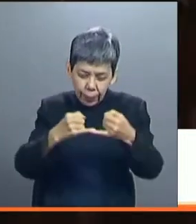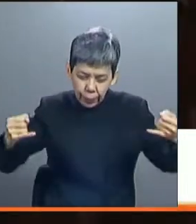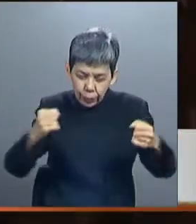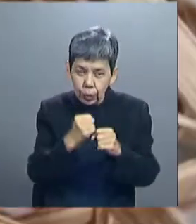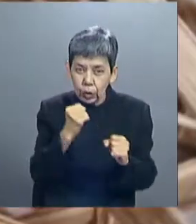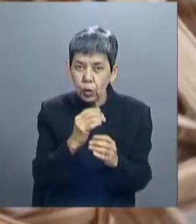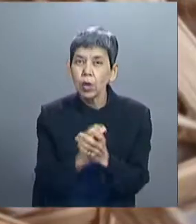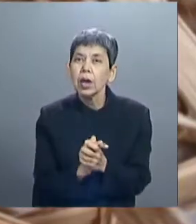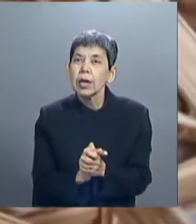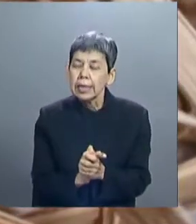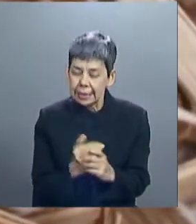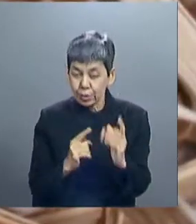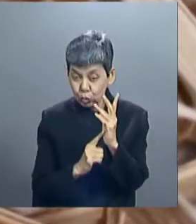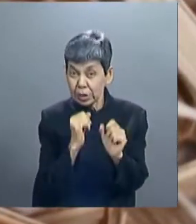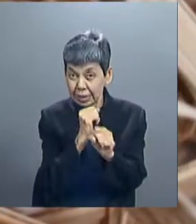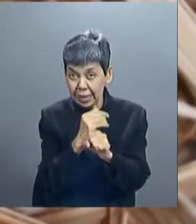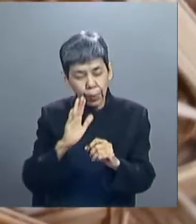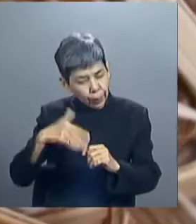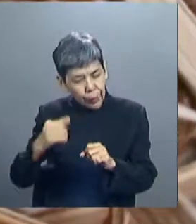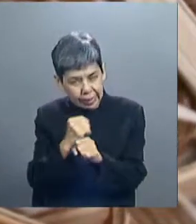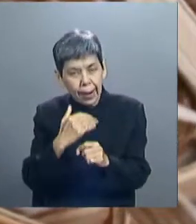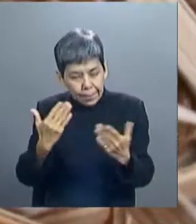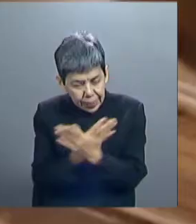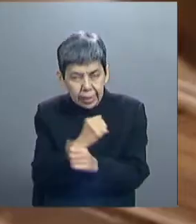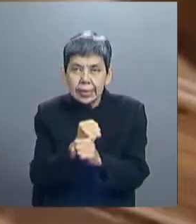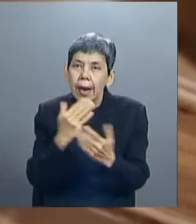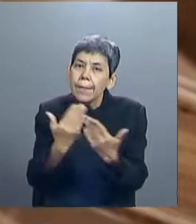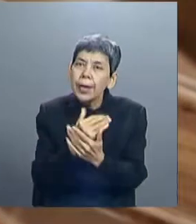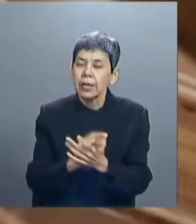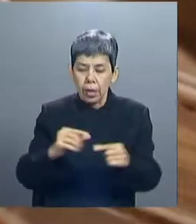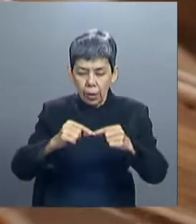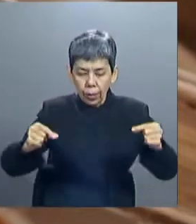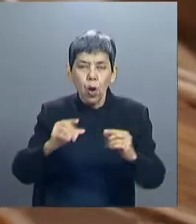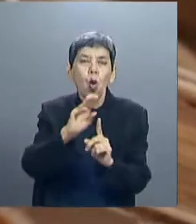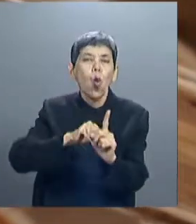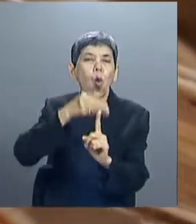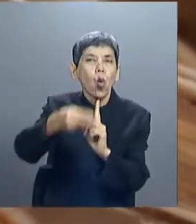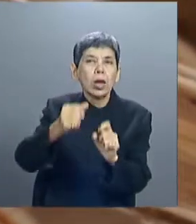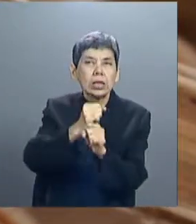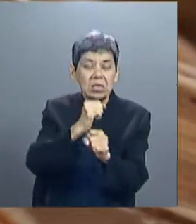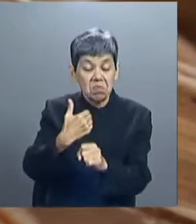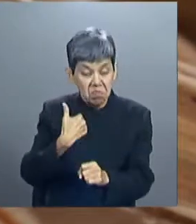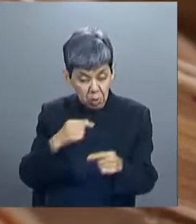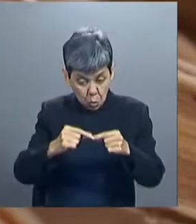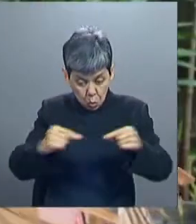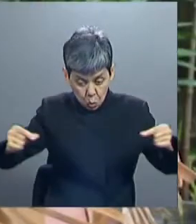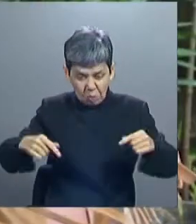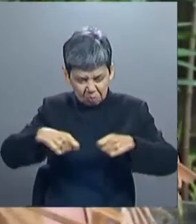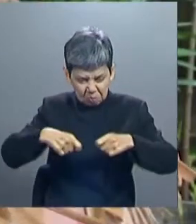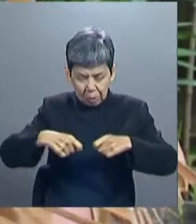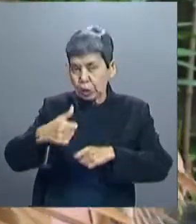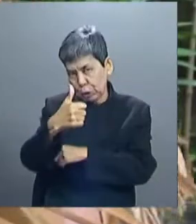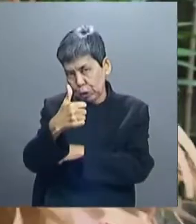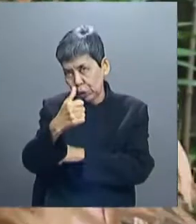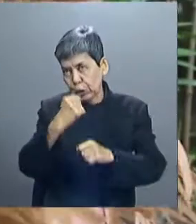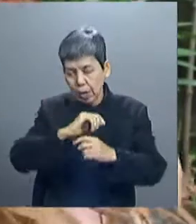นธูปฤาษีในภายหลังได้มีการปรับเปลี่ยนมาใช้เส้นใยกล้วยด้วยคุณสมบัติที่เหนียวกว่าทำ